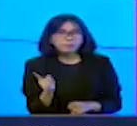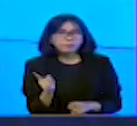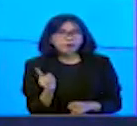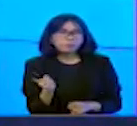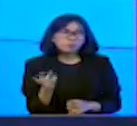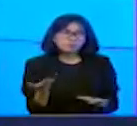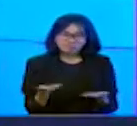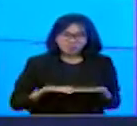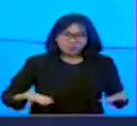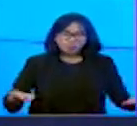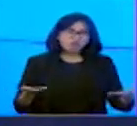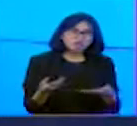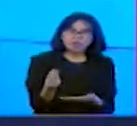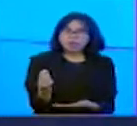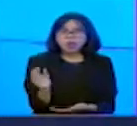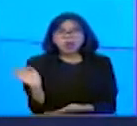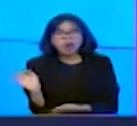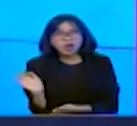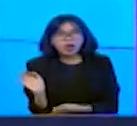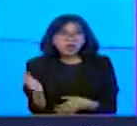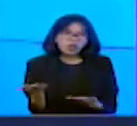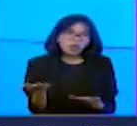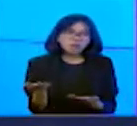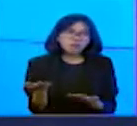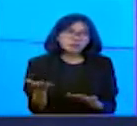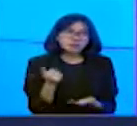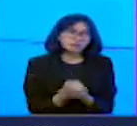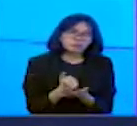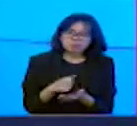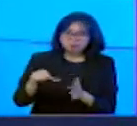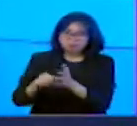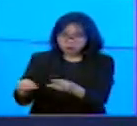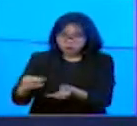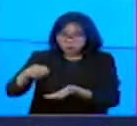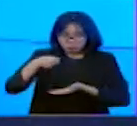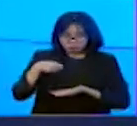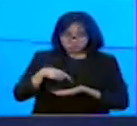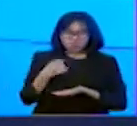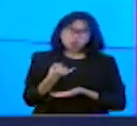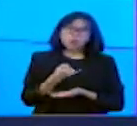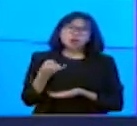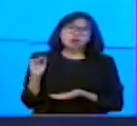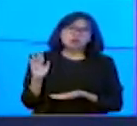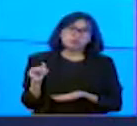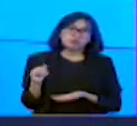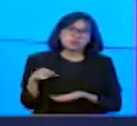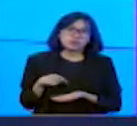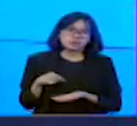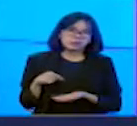keadaan kita kan kayak gini. Jadi masih kurang lah gitu. Cuman